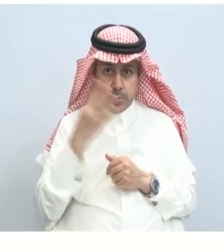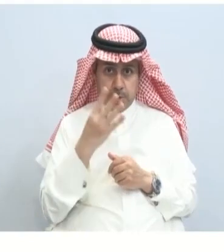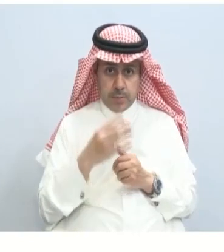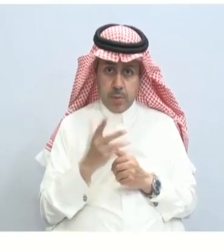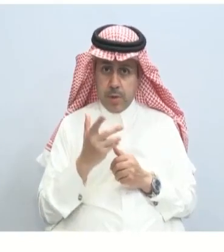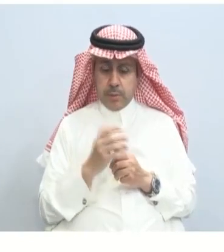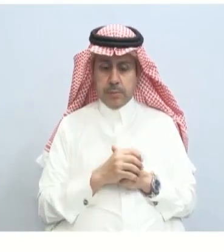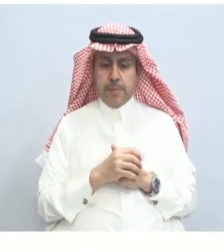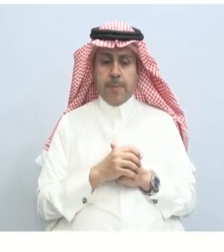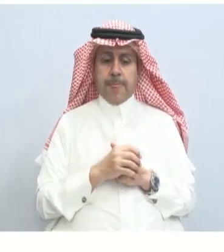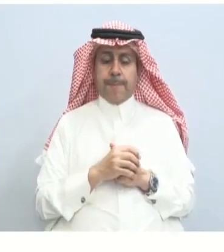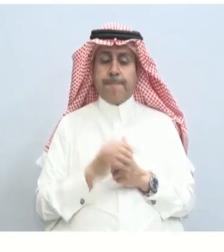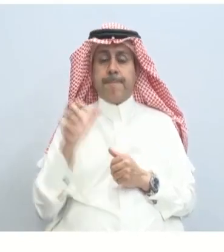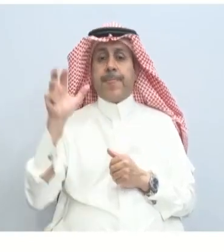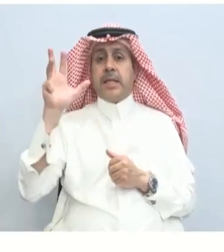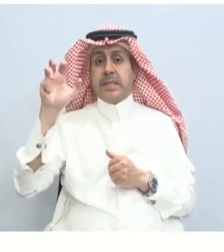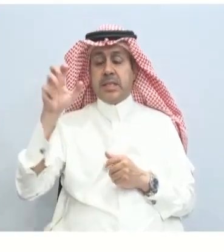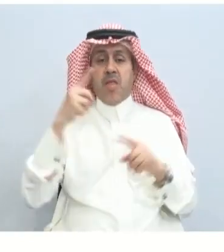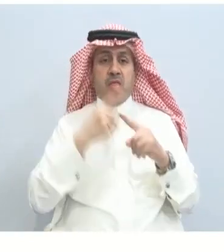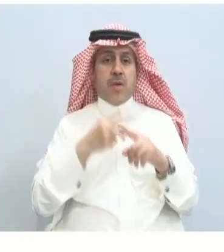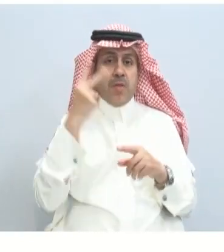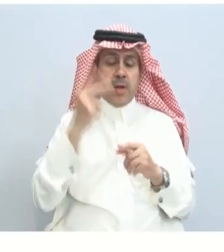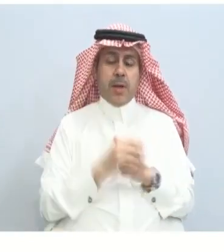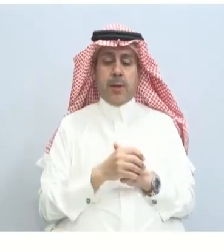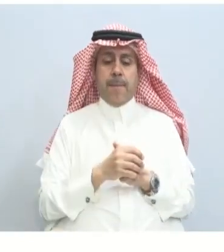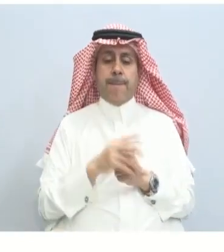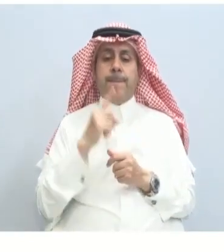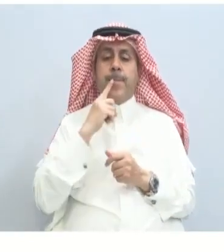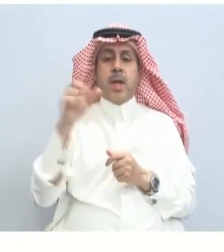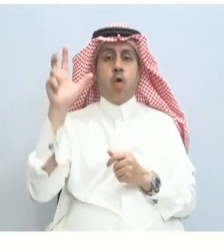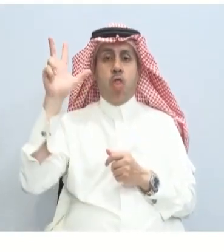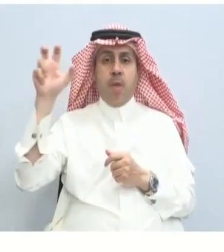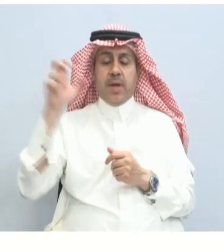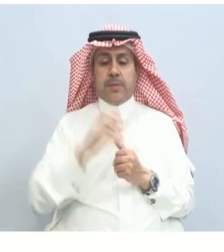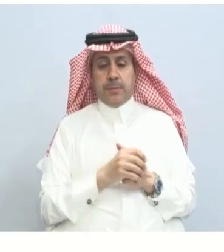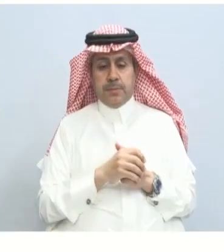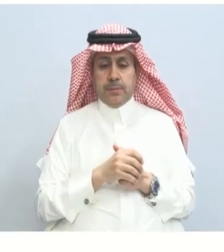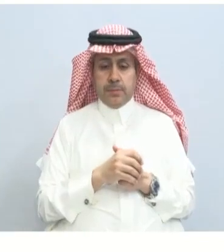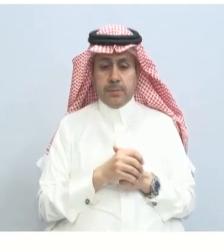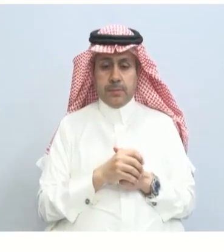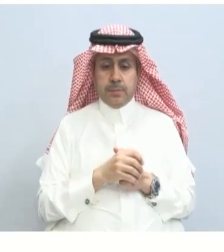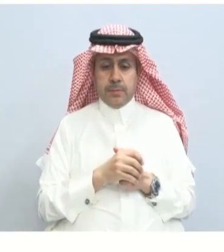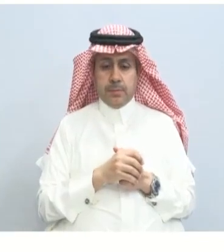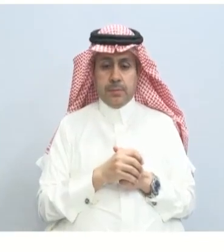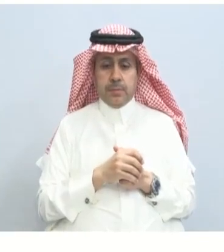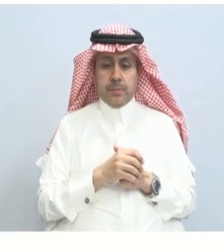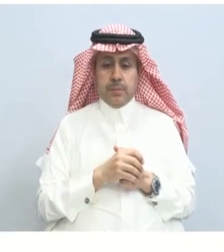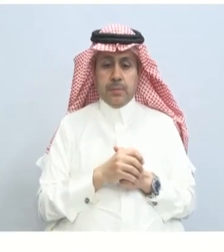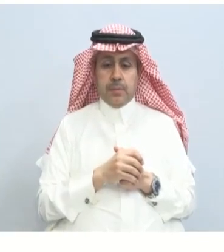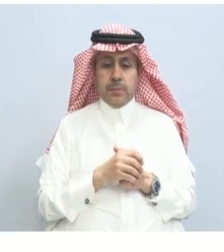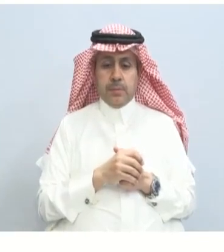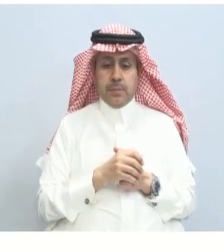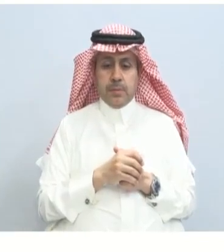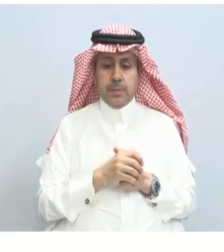نشوف ال 90 لو ضربتها في اثنين بتعطيك 180 فهذه تعتبر ليست حلا اذا هذا هو الجواب الصحيح اللي هو